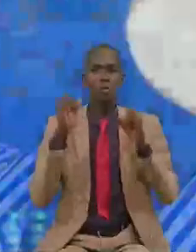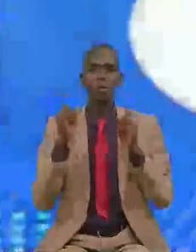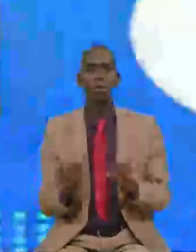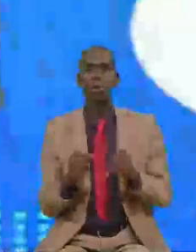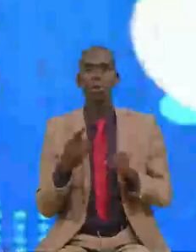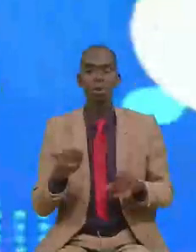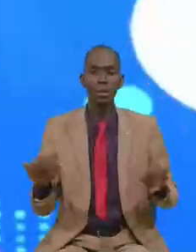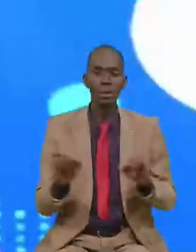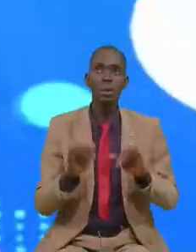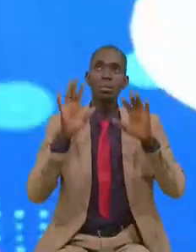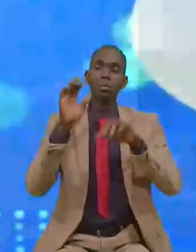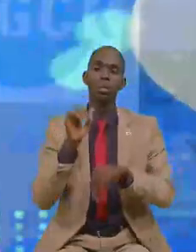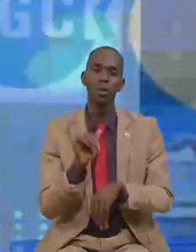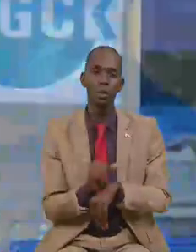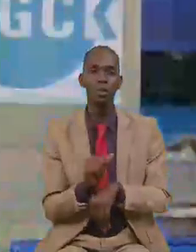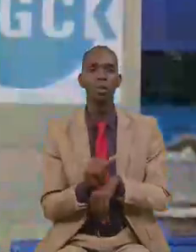miracle,